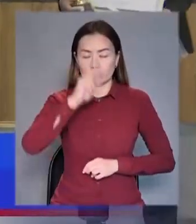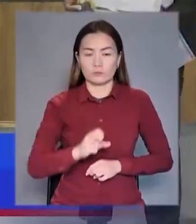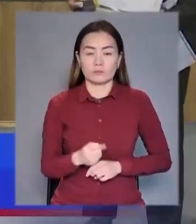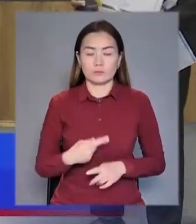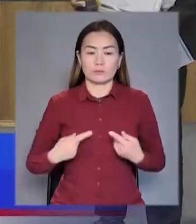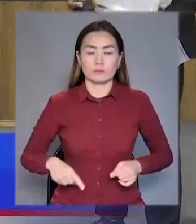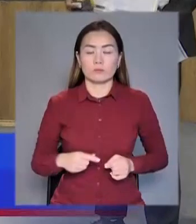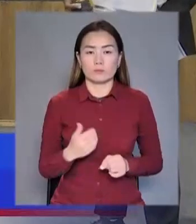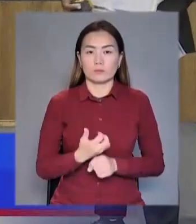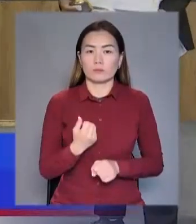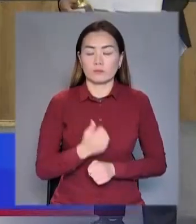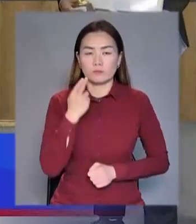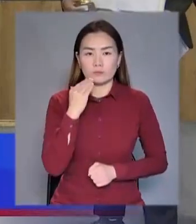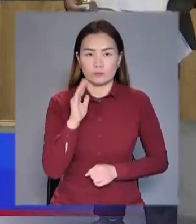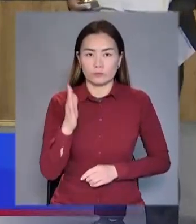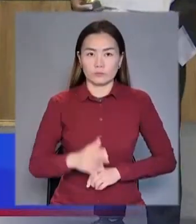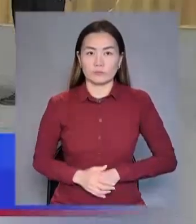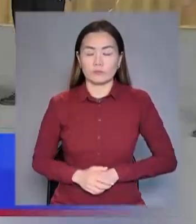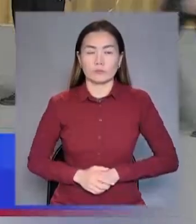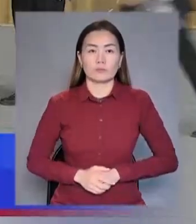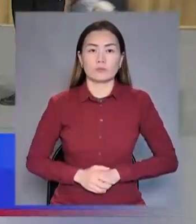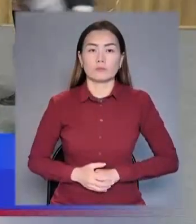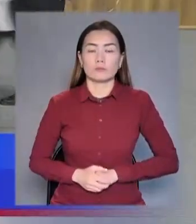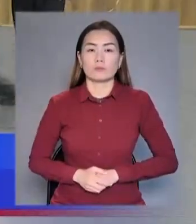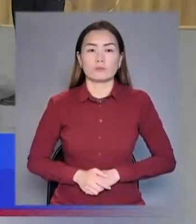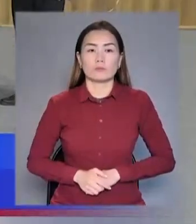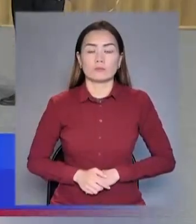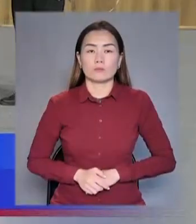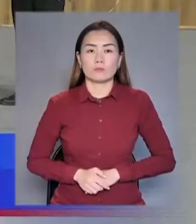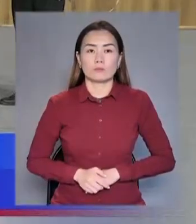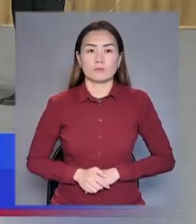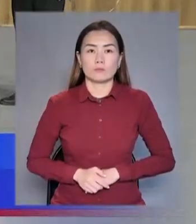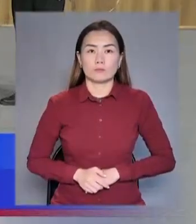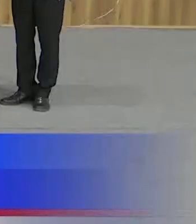үшін әртүрлі деңгейде жеңілдіктер ұсынып отыр. Аслан Мәлік, Артур Ботпанов, жаңалық қызметі.